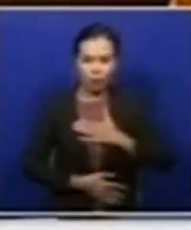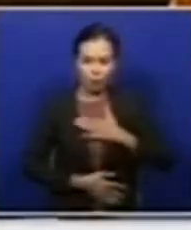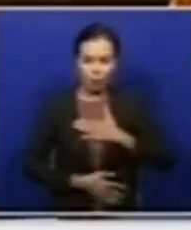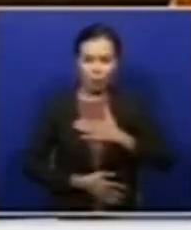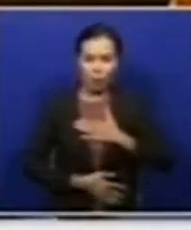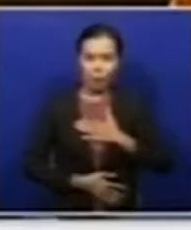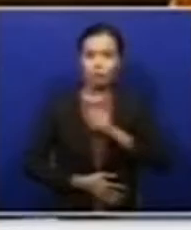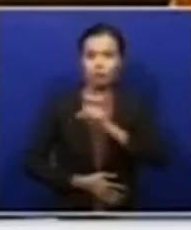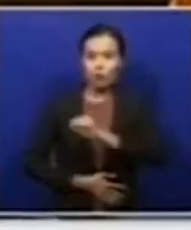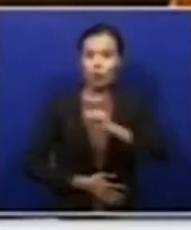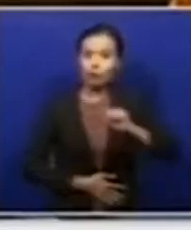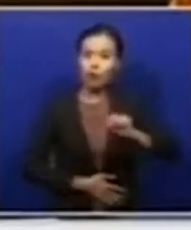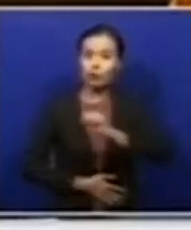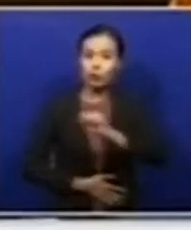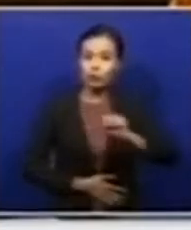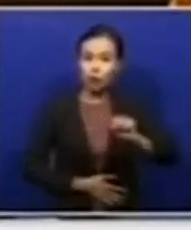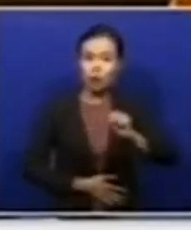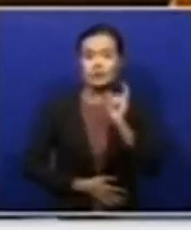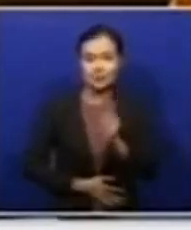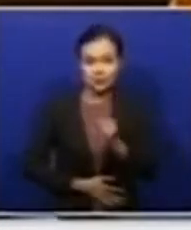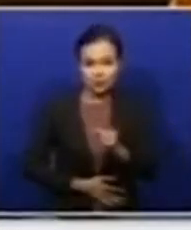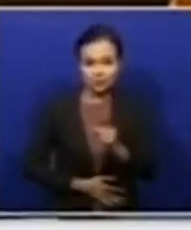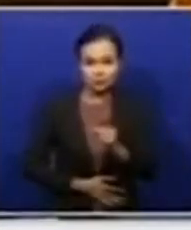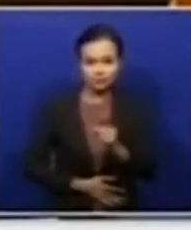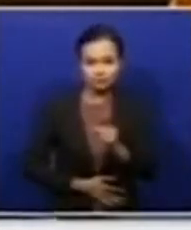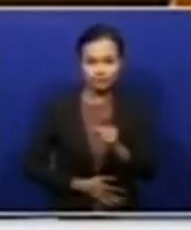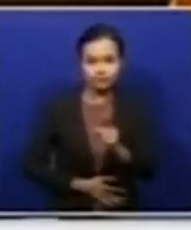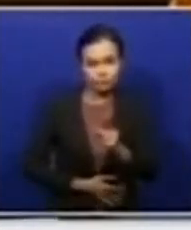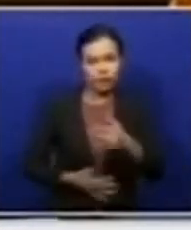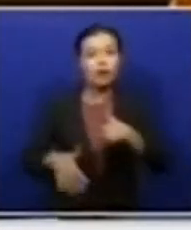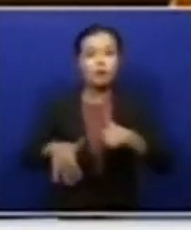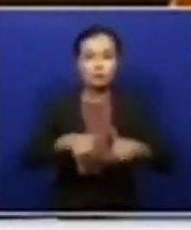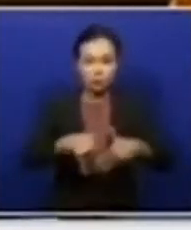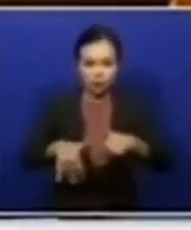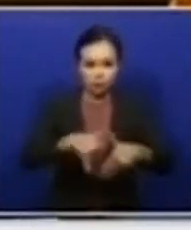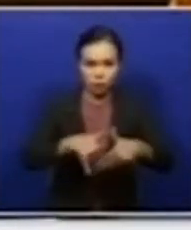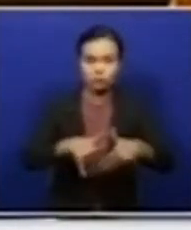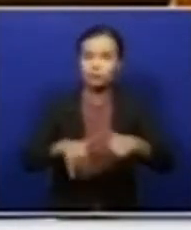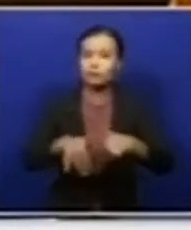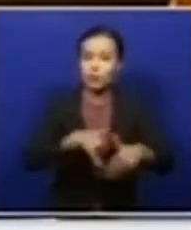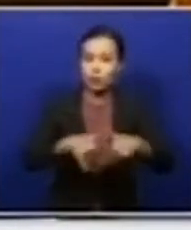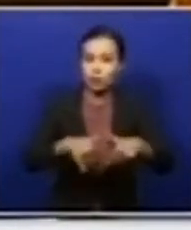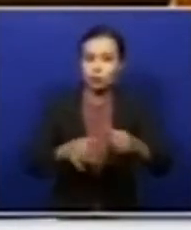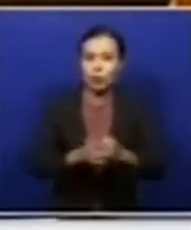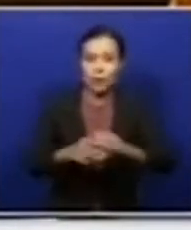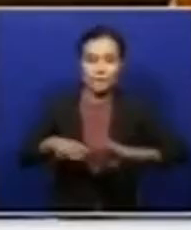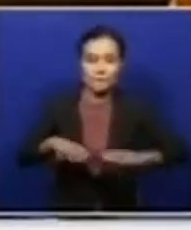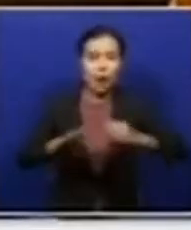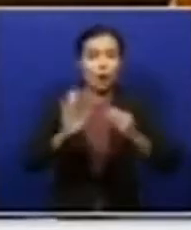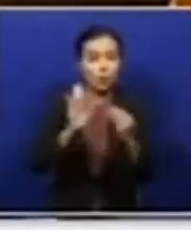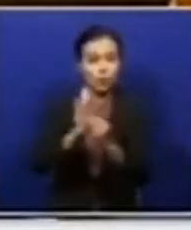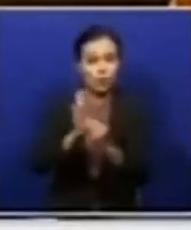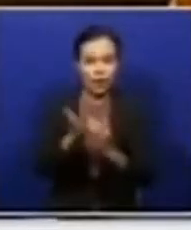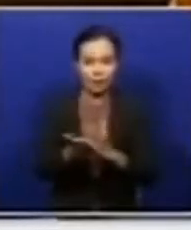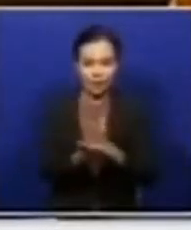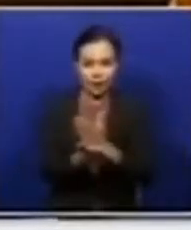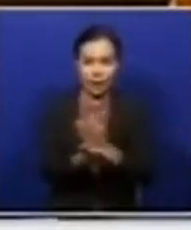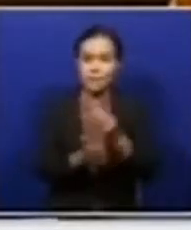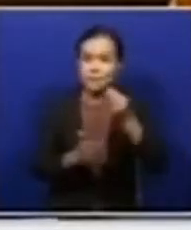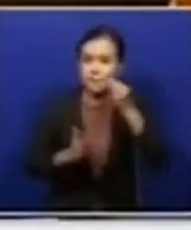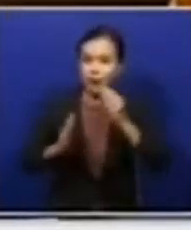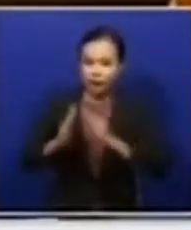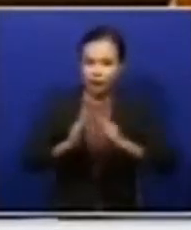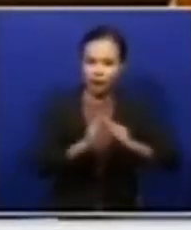ทนราษฎรที่จริงๆแล้วก็สัมผัสกับประชาชนภายในเมืองหลวงซึ่งในเขตผมเนี่ยเป็นที่อยู่อาศัยและเป็นคนจ